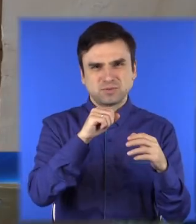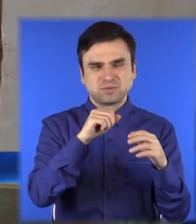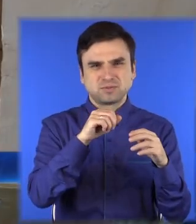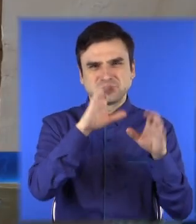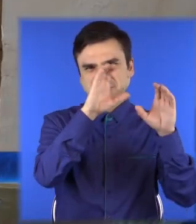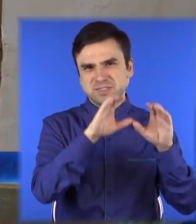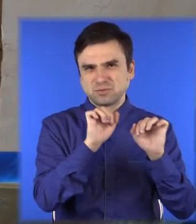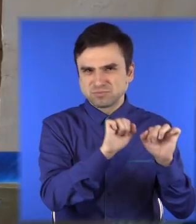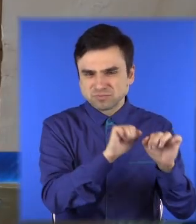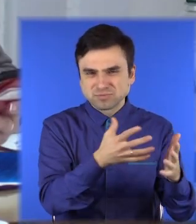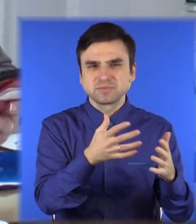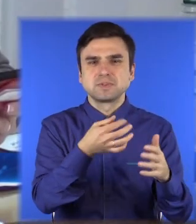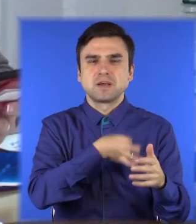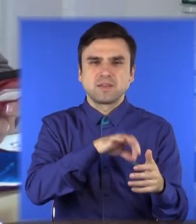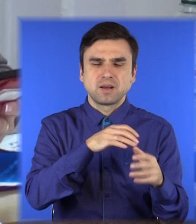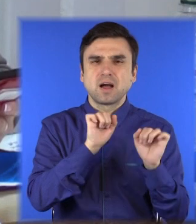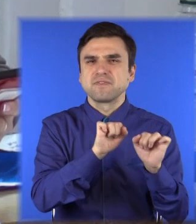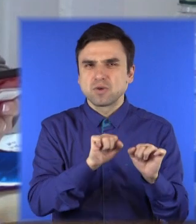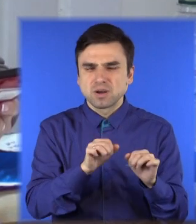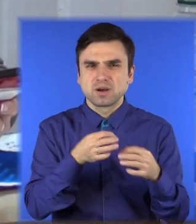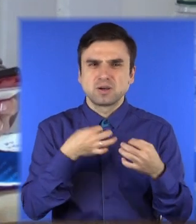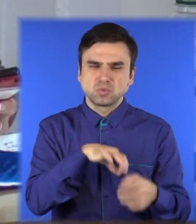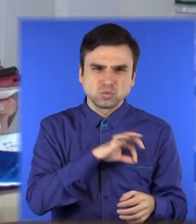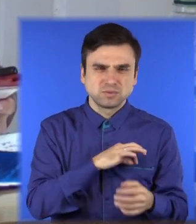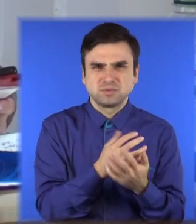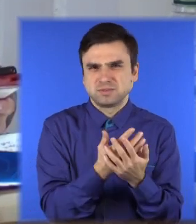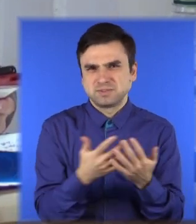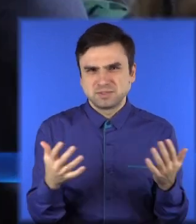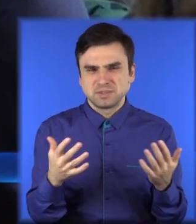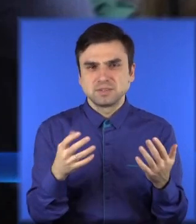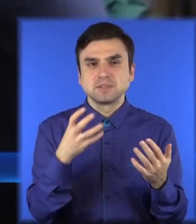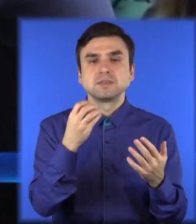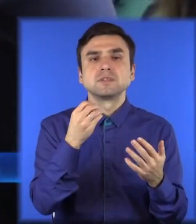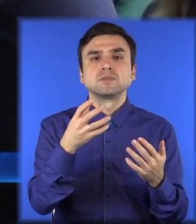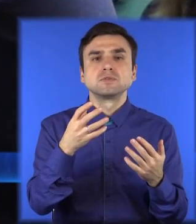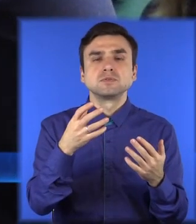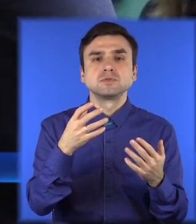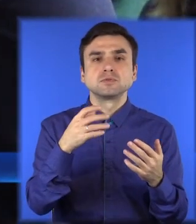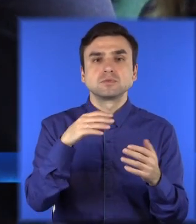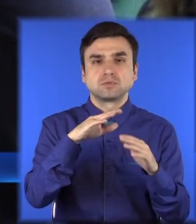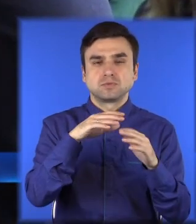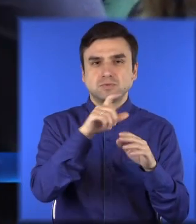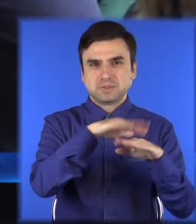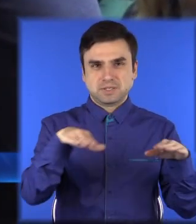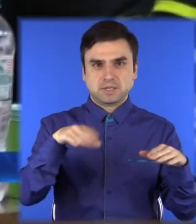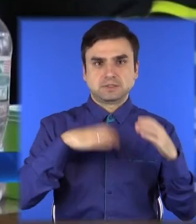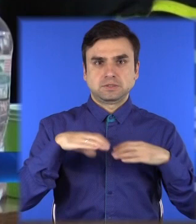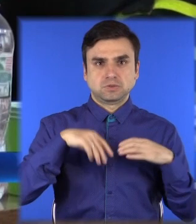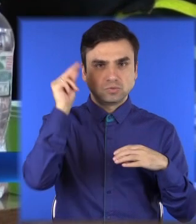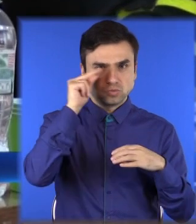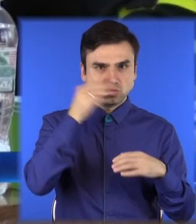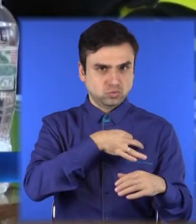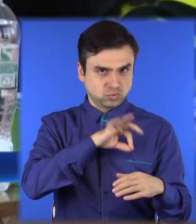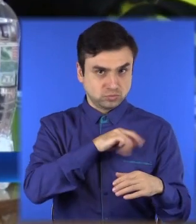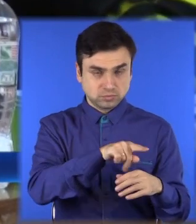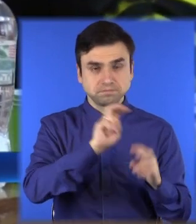першого центру надання безоплатної вторинної правової допомоги, а також студенти юридичного факультету. Останні мали змогу